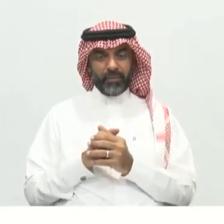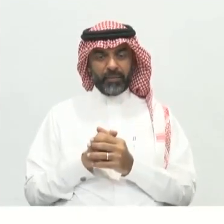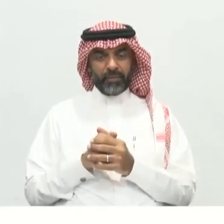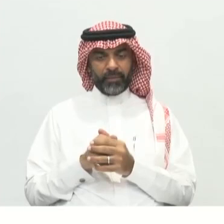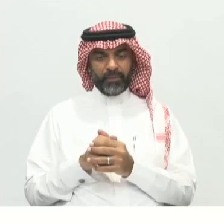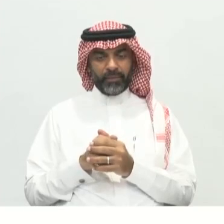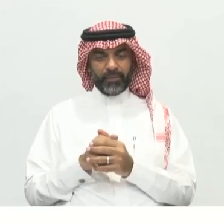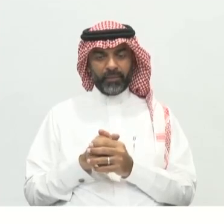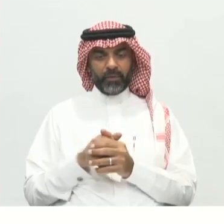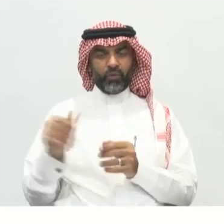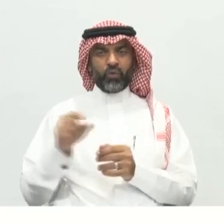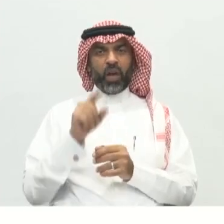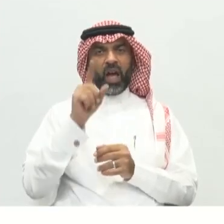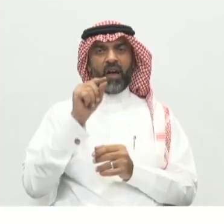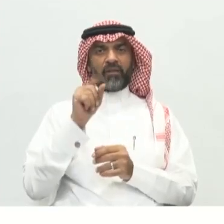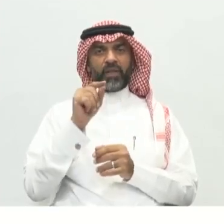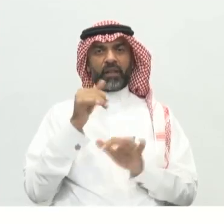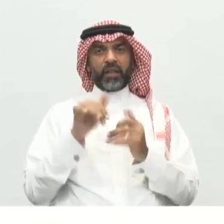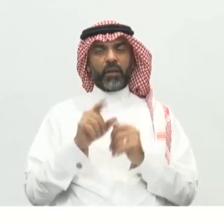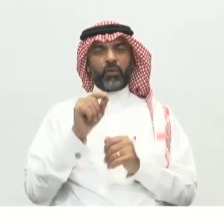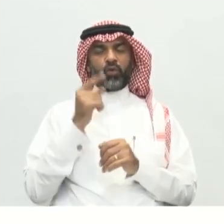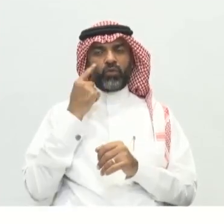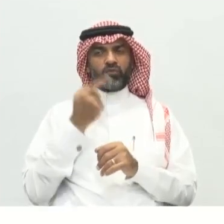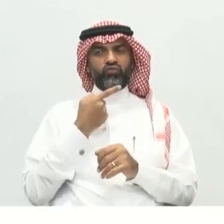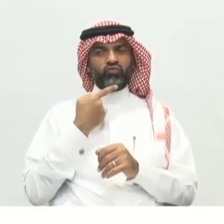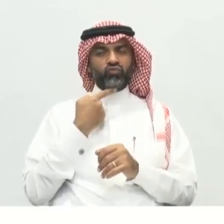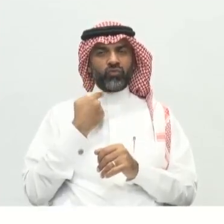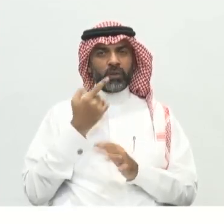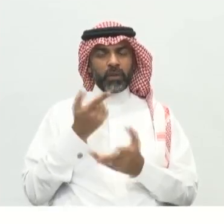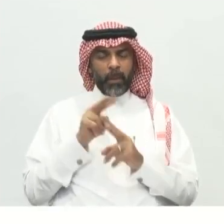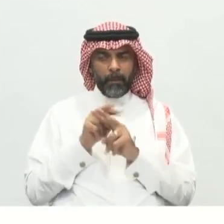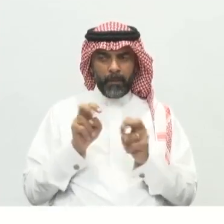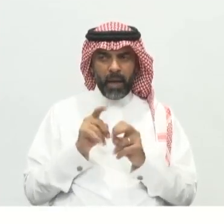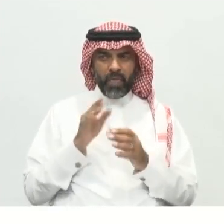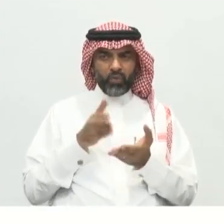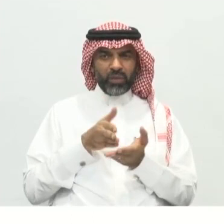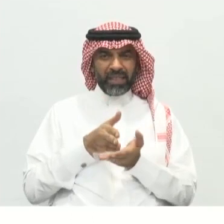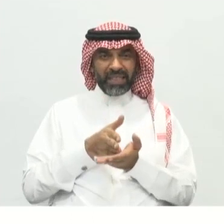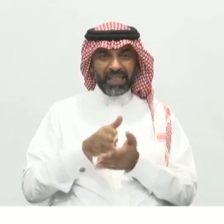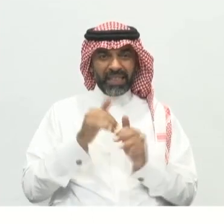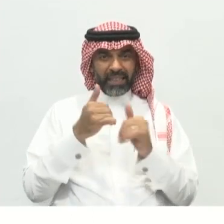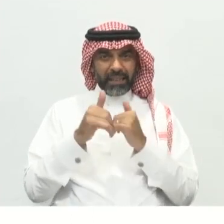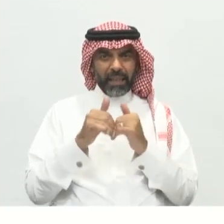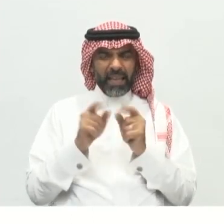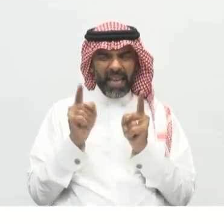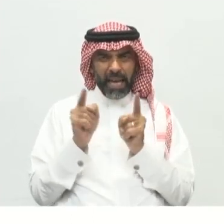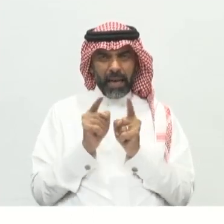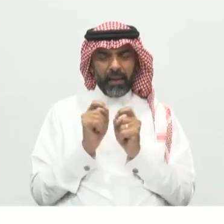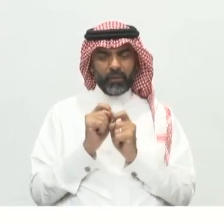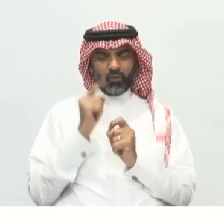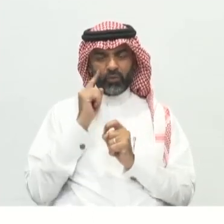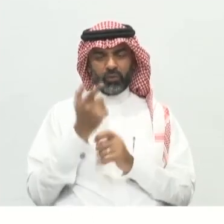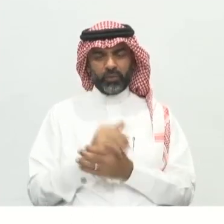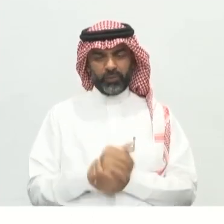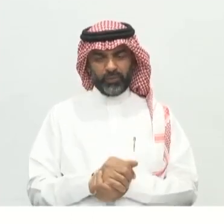نضعها في افضل طريق ممكن نن نبغى نبحث عن اقل طريق ممكن بين هذه المسارات اجمعها سنقوم بوضعها في البست ديستنس